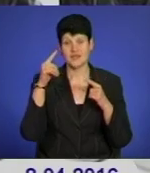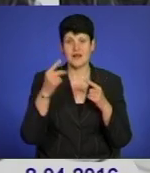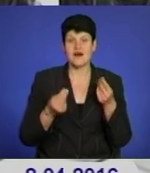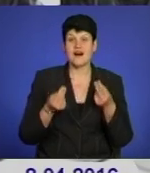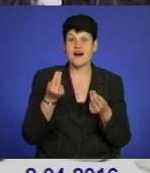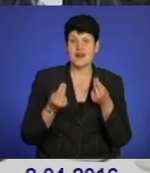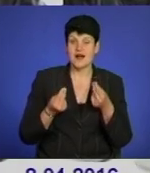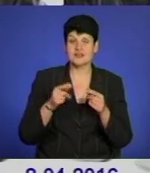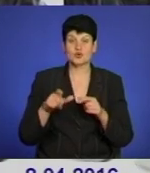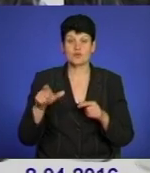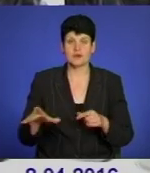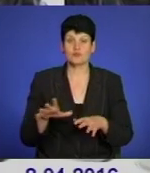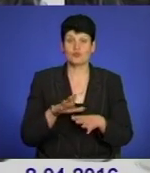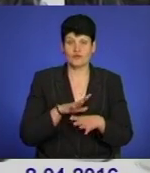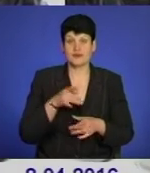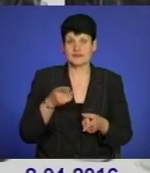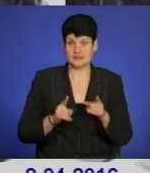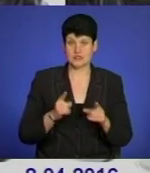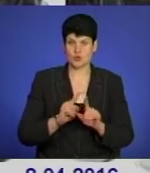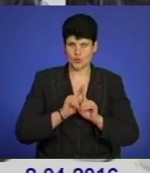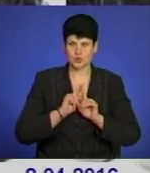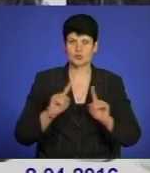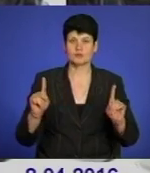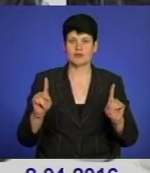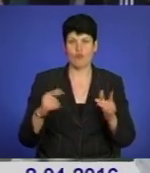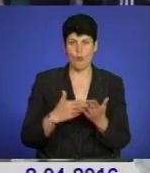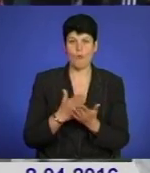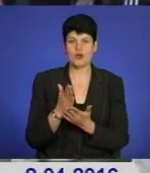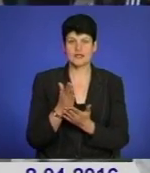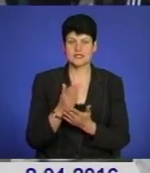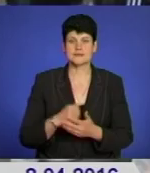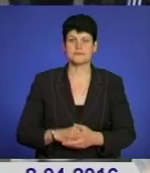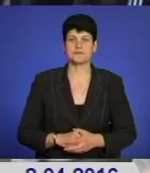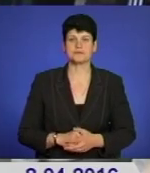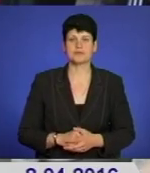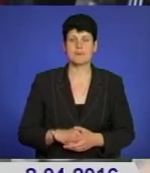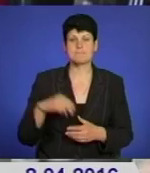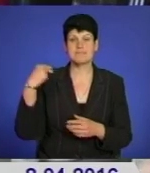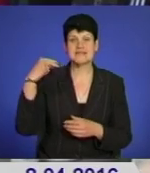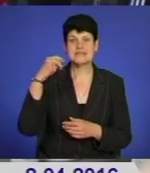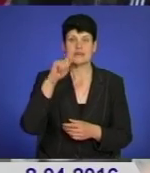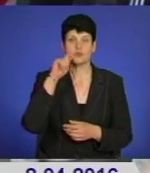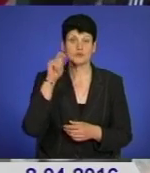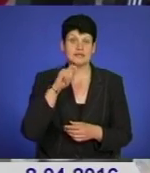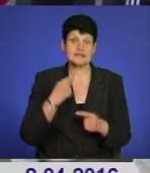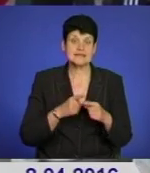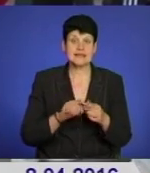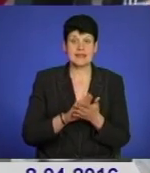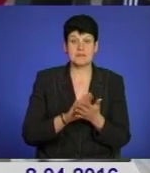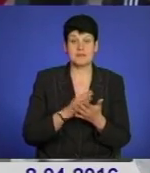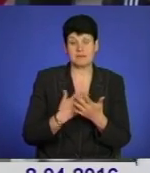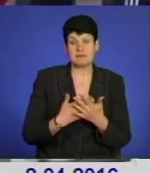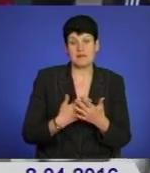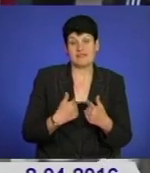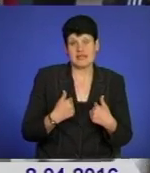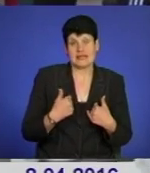людьми, чи то в людей, буває і насправді, особливо у політиці. Певно, президент країни – це, напевно, є і наш король,